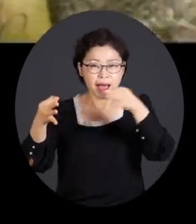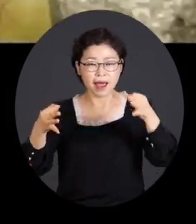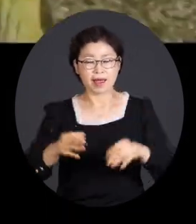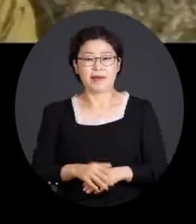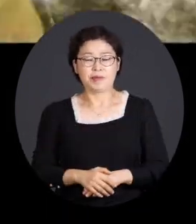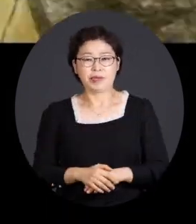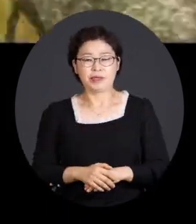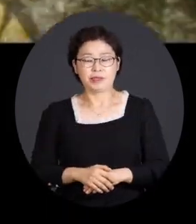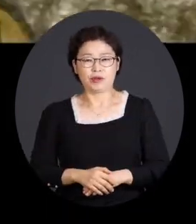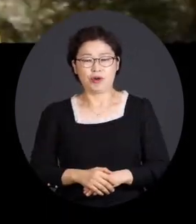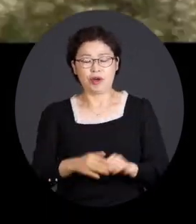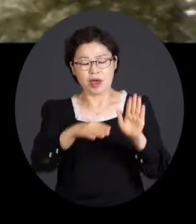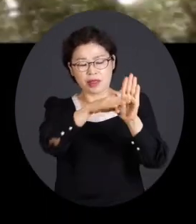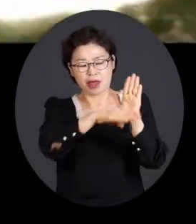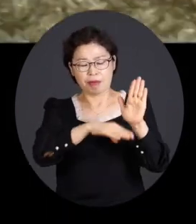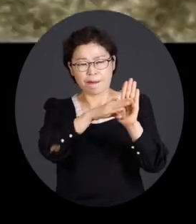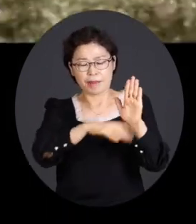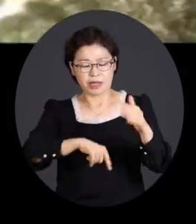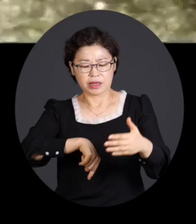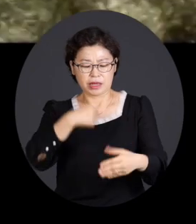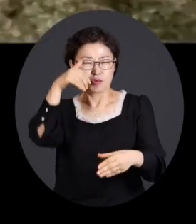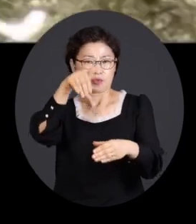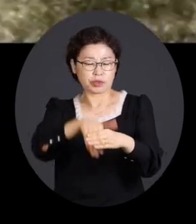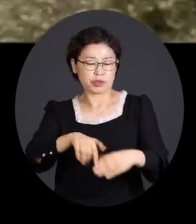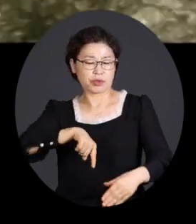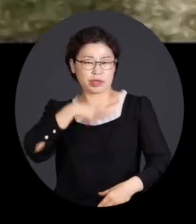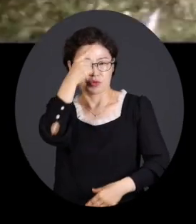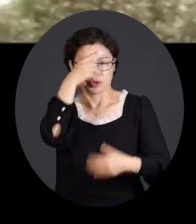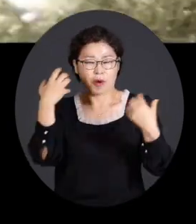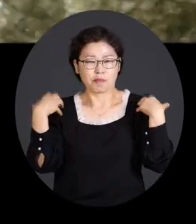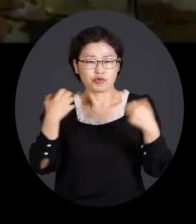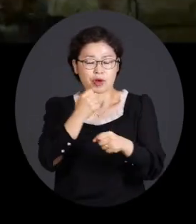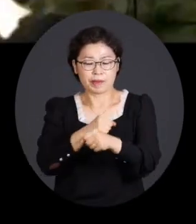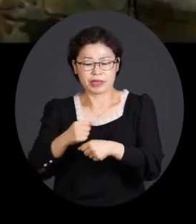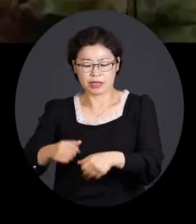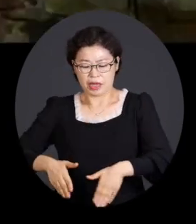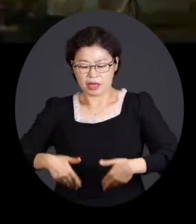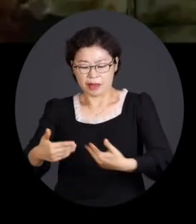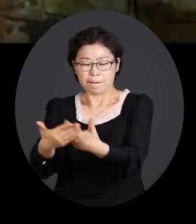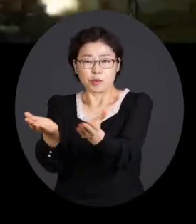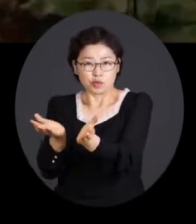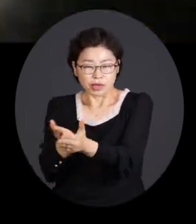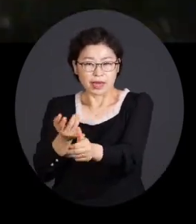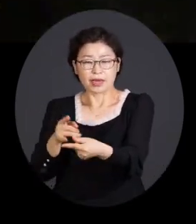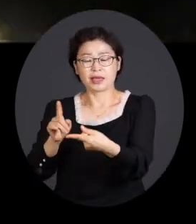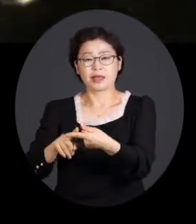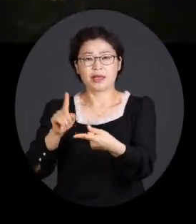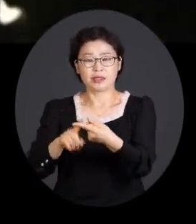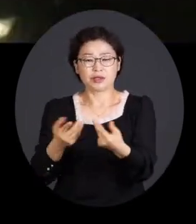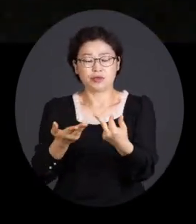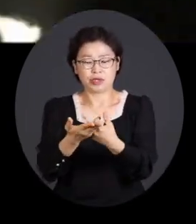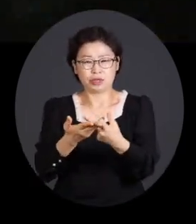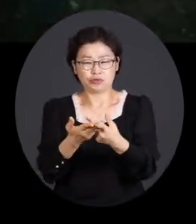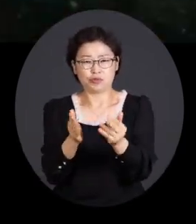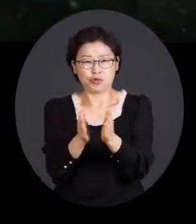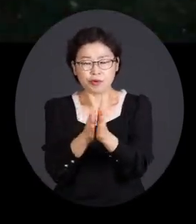남한만의 단독 선거와 단독 정부를 반대하는 남로당 제주도당의 무장분기가